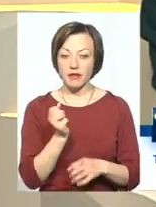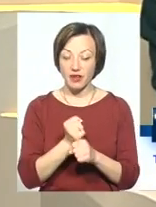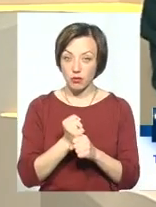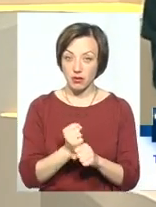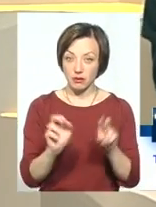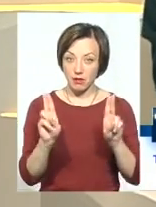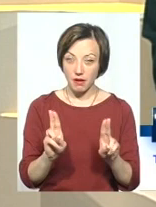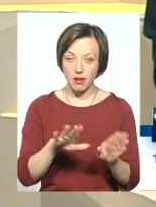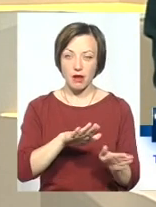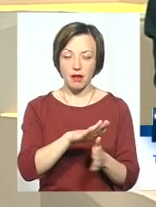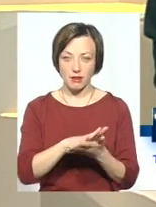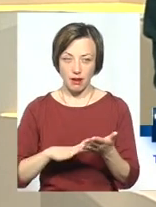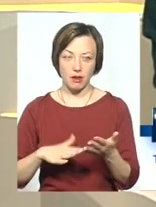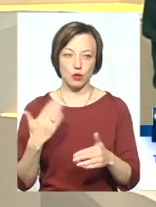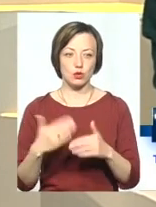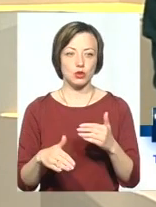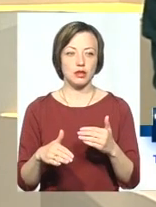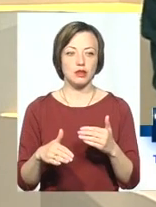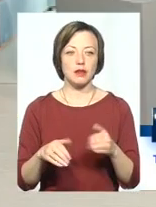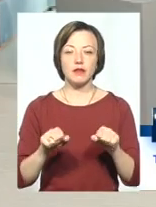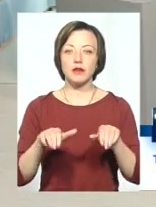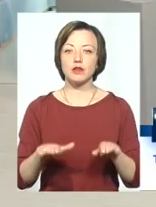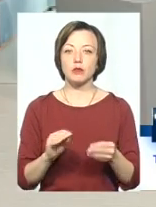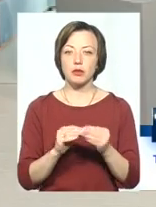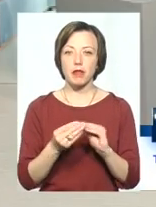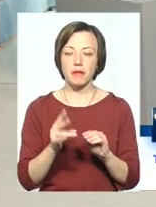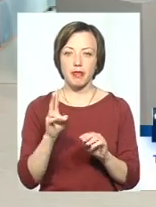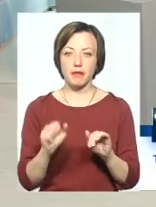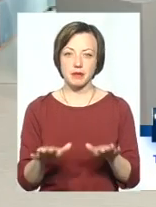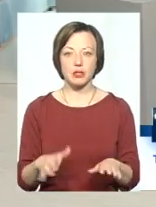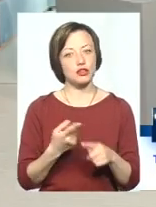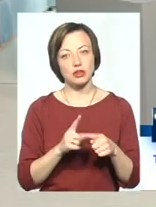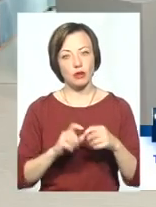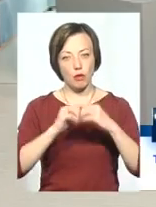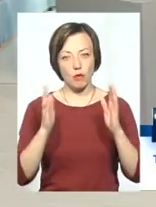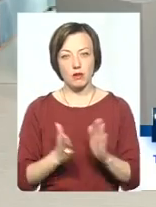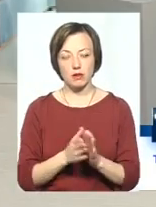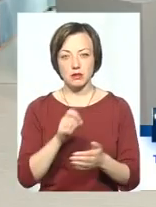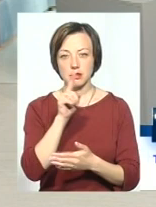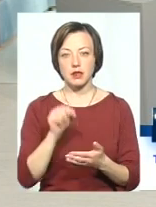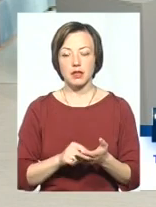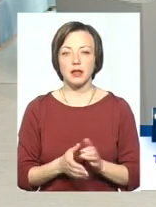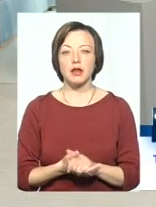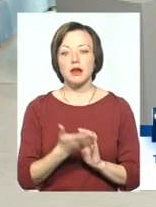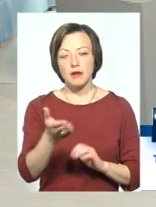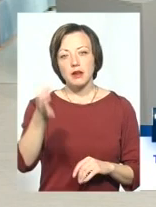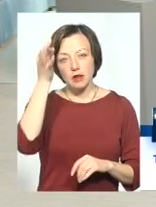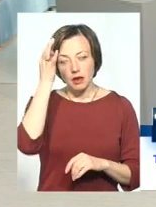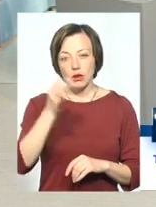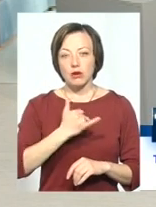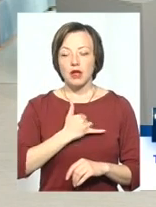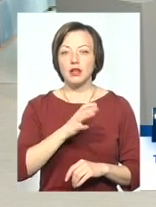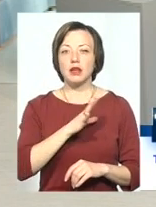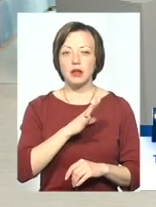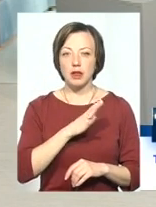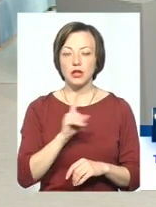ті правила, а далі вже а вирішувати проблеми на місцях. Чи це комплекс? Якщо якщо ви пам'ятаєте, в нас вже було е